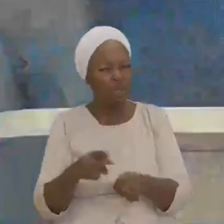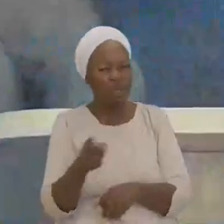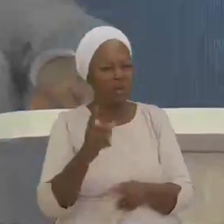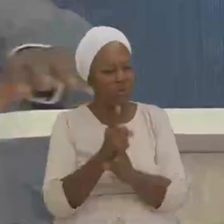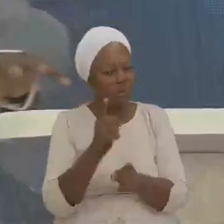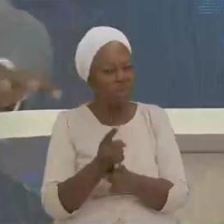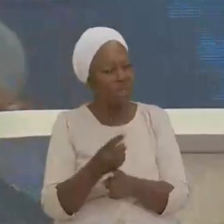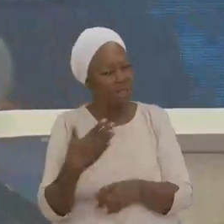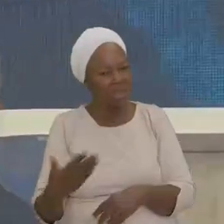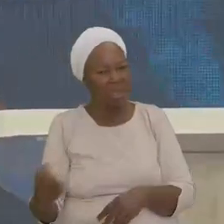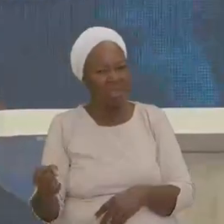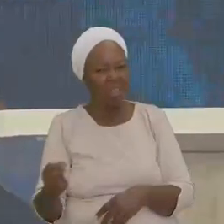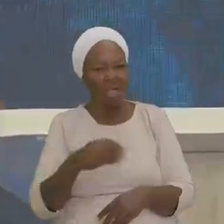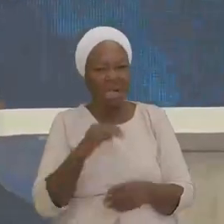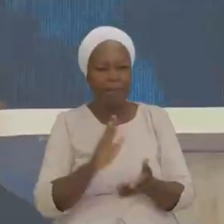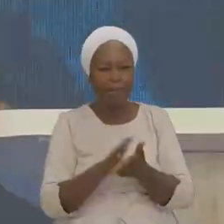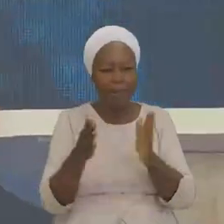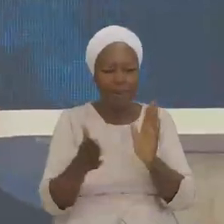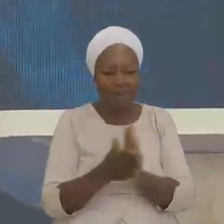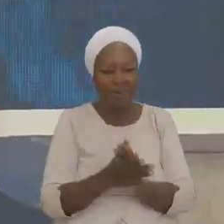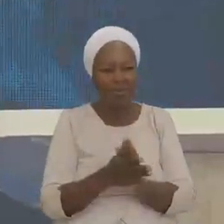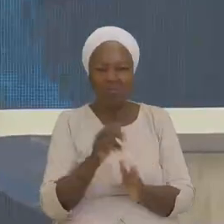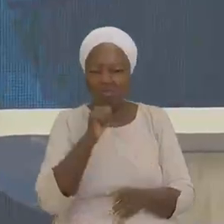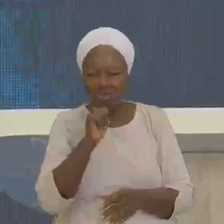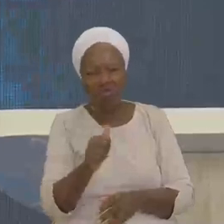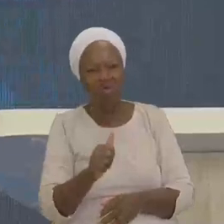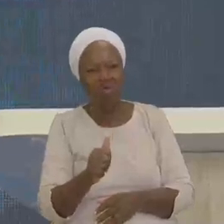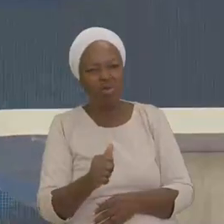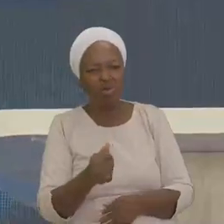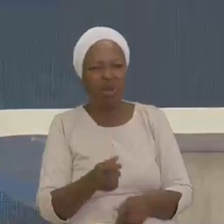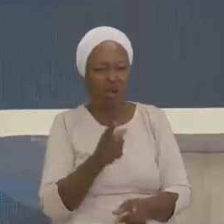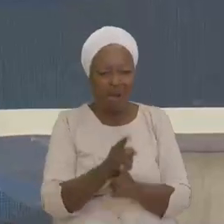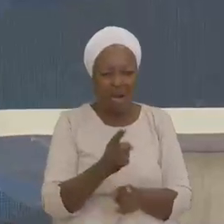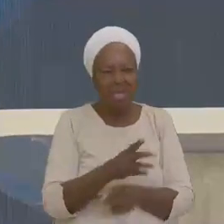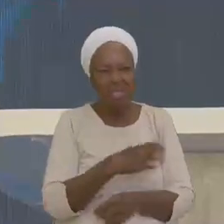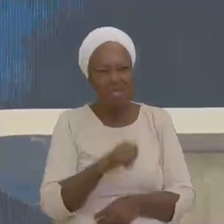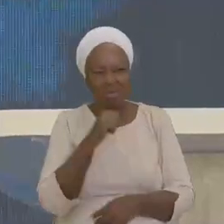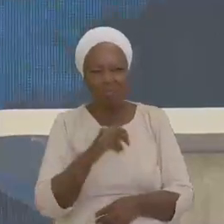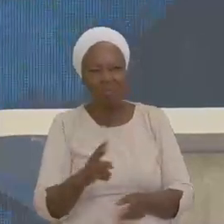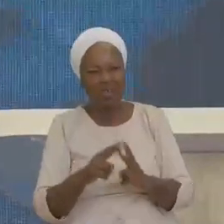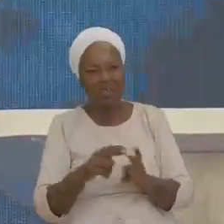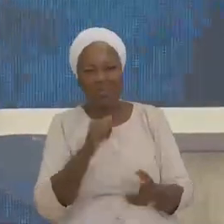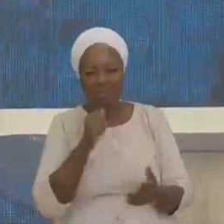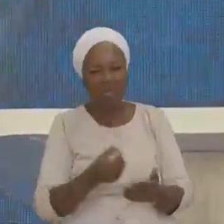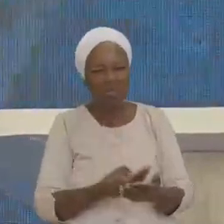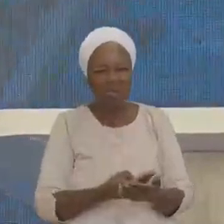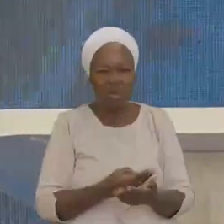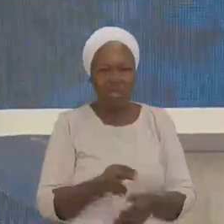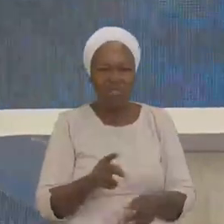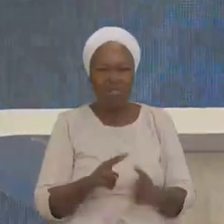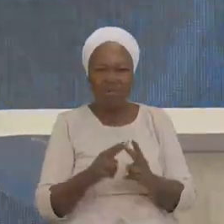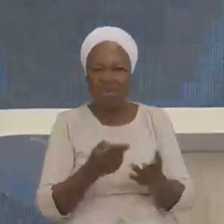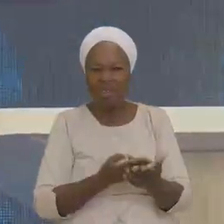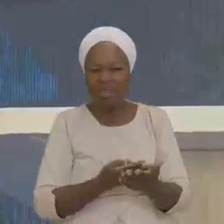Mais à plusieurs reprises, nous prenons ces choses légitimes et elles deviennent illégales. Elles deviennent